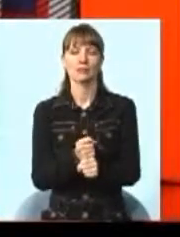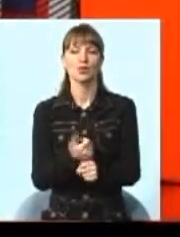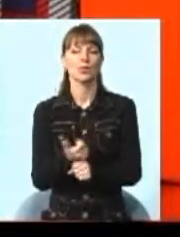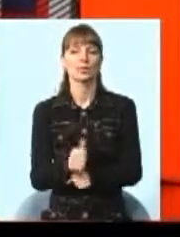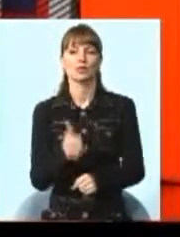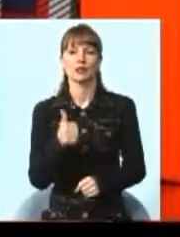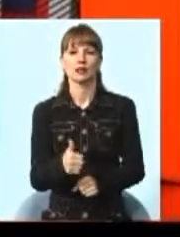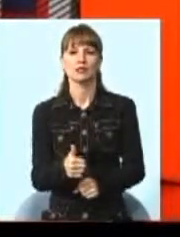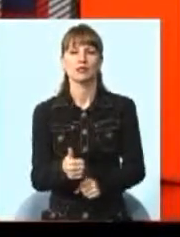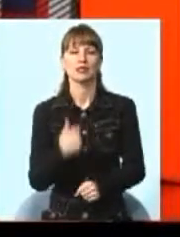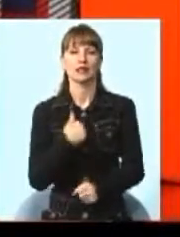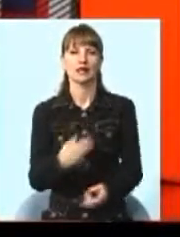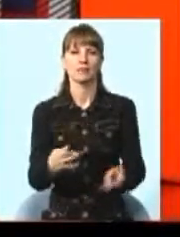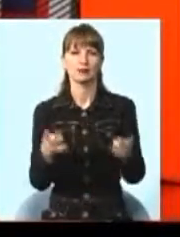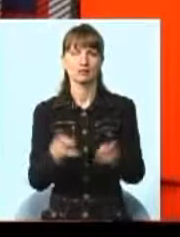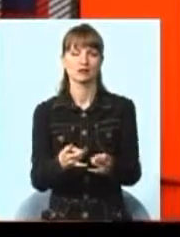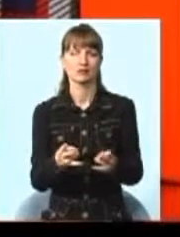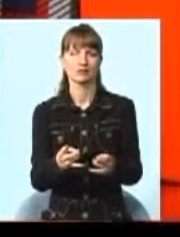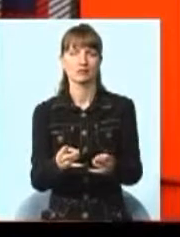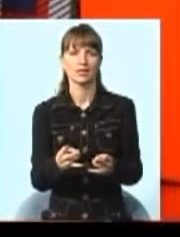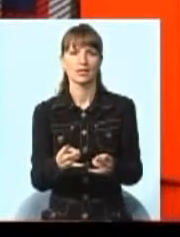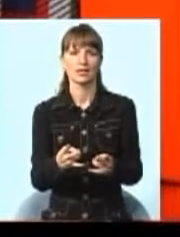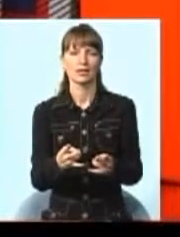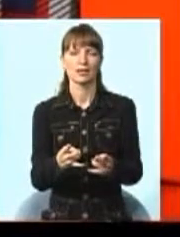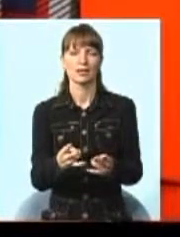добре. Отже, нам знадобиться